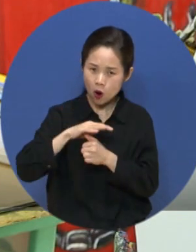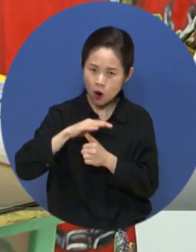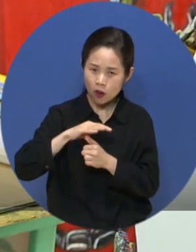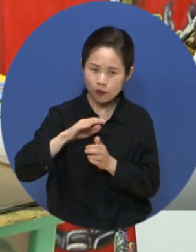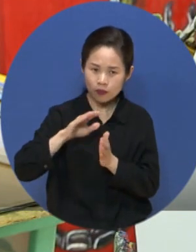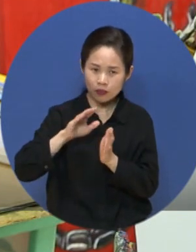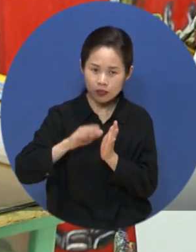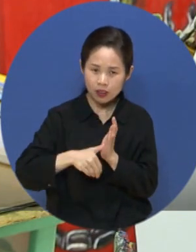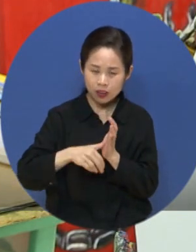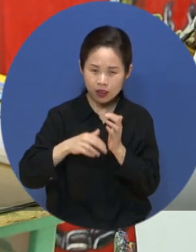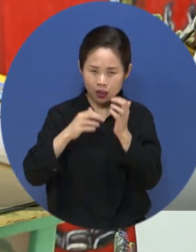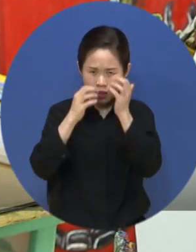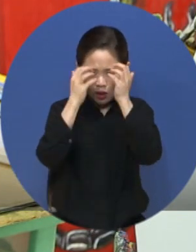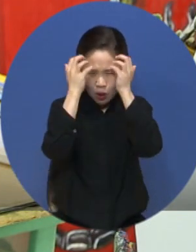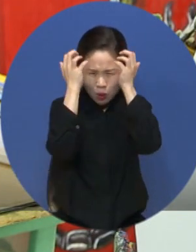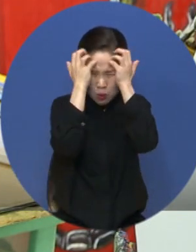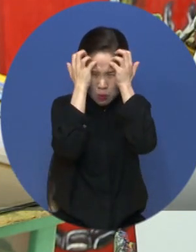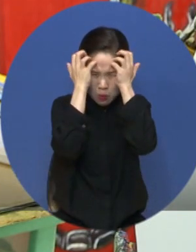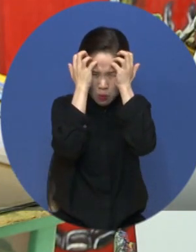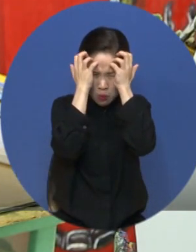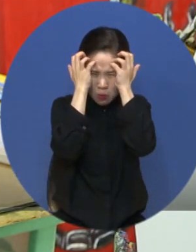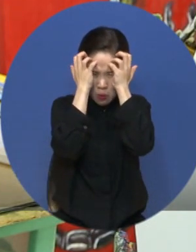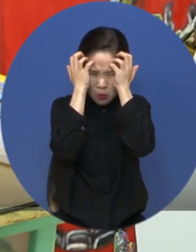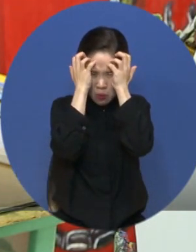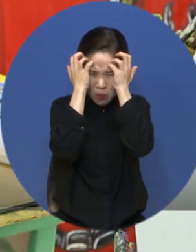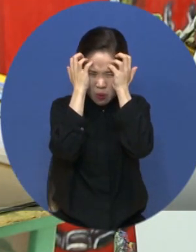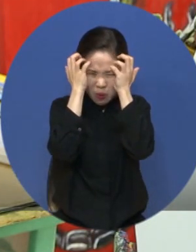어린아이의 고통